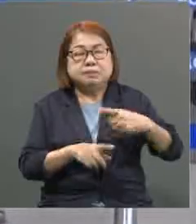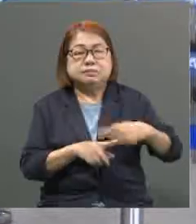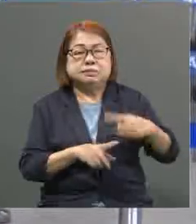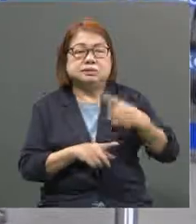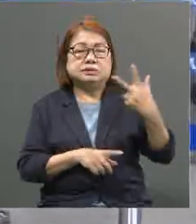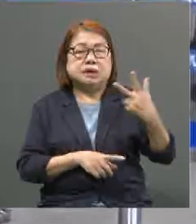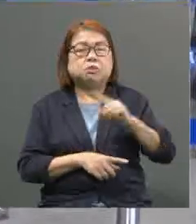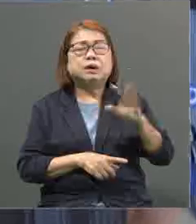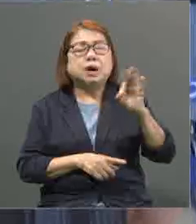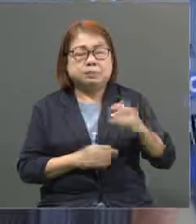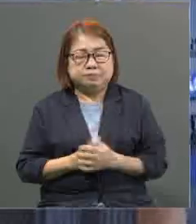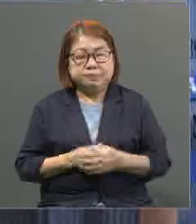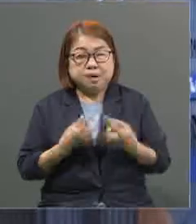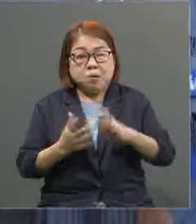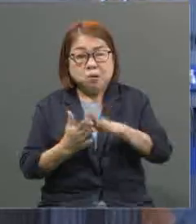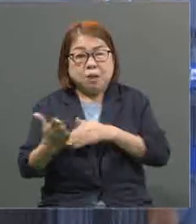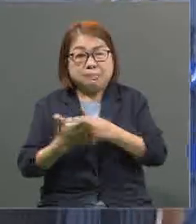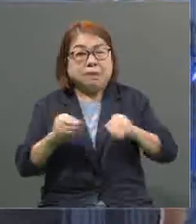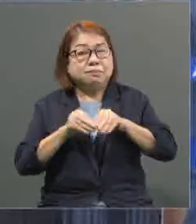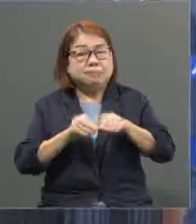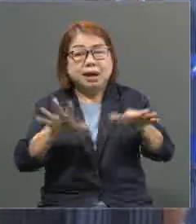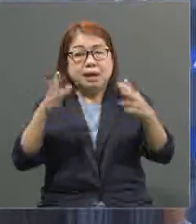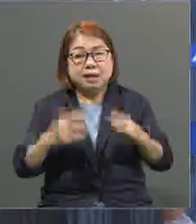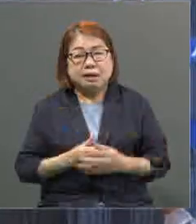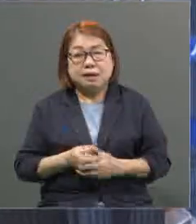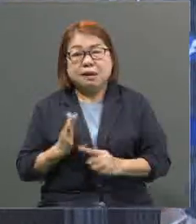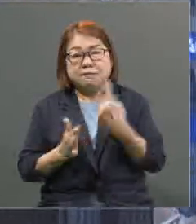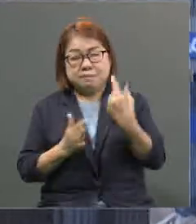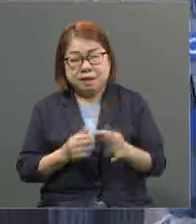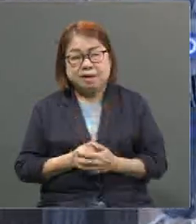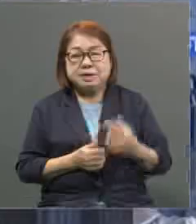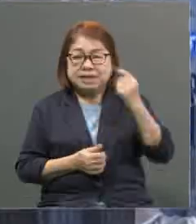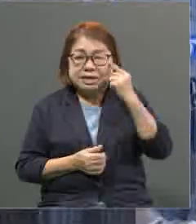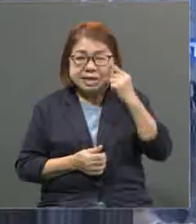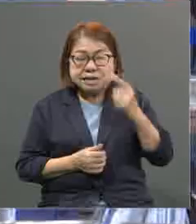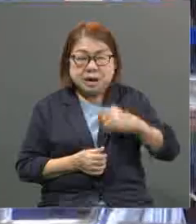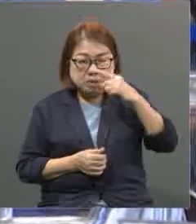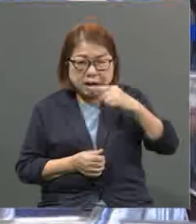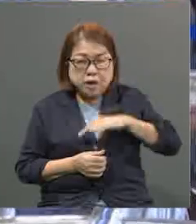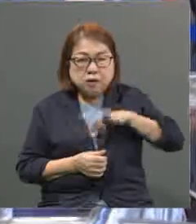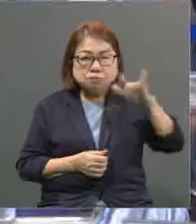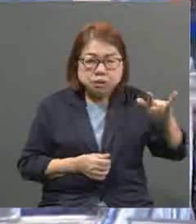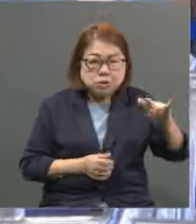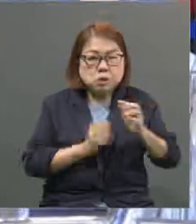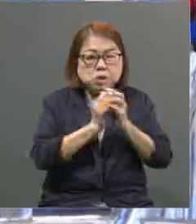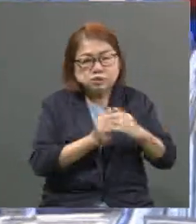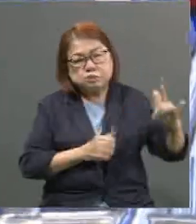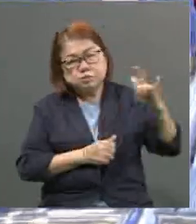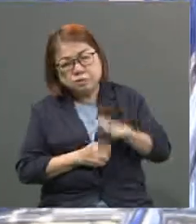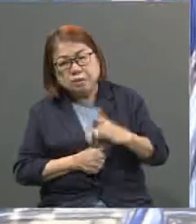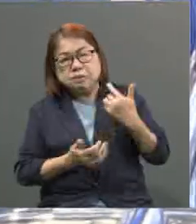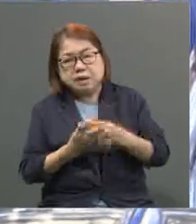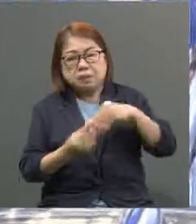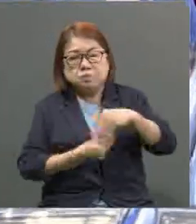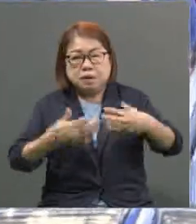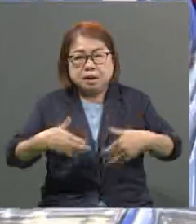เดือนทีเดียวหลังจากที่มาตรการนี้มีผลบังคับใช้นะครับก็คาดว่าจะเกิดการท่องเที่ยวระหว่างกันมากขึ้นเพิ่มมูลค่าทางเศรษฐกิจ